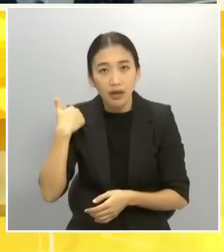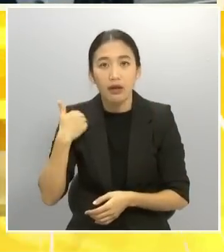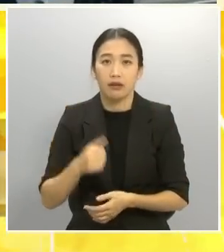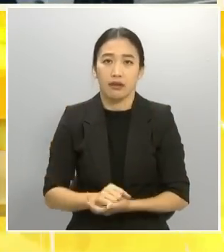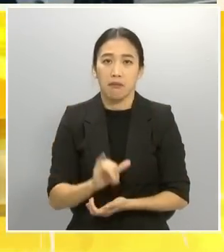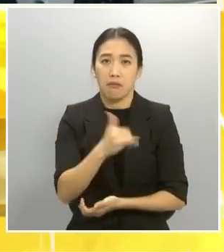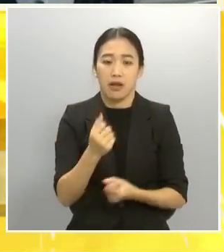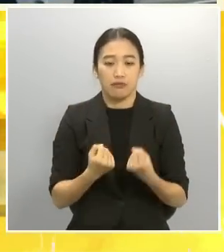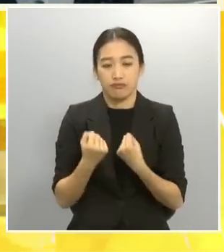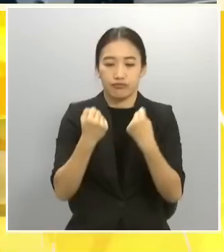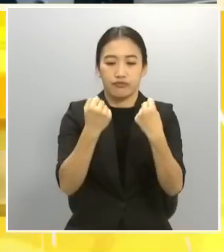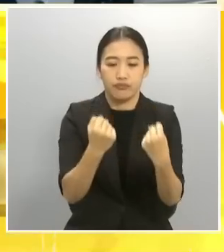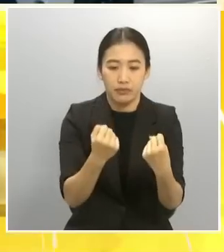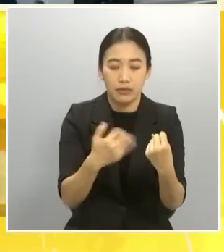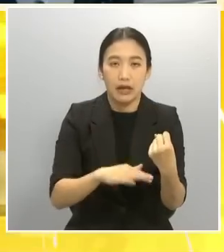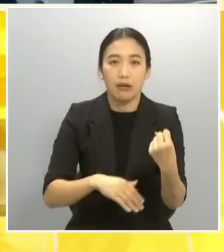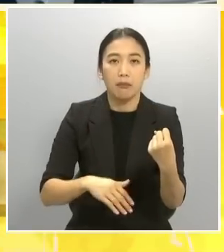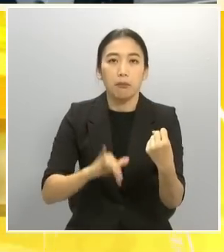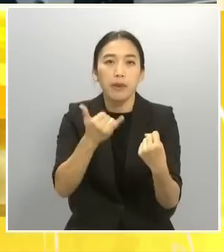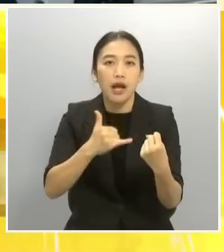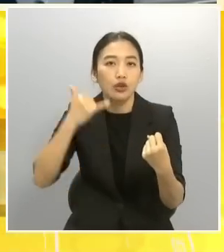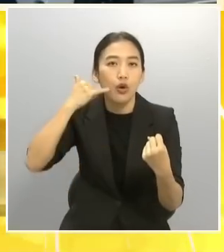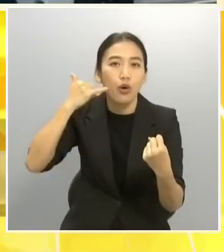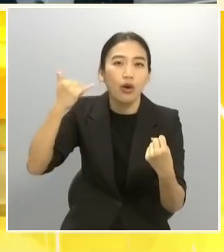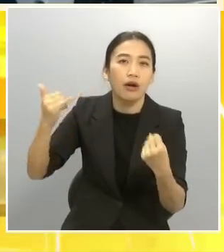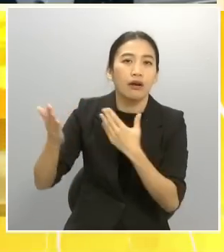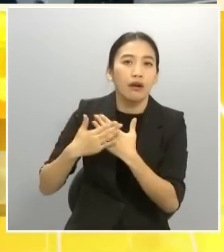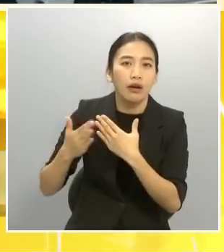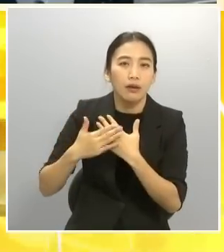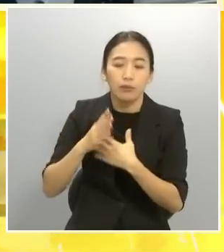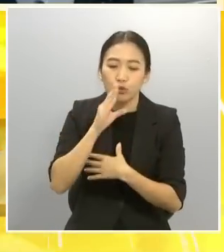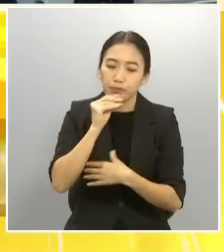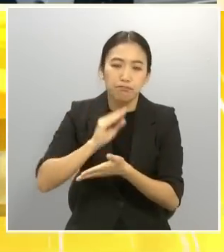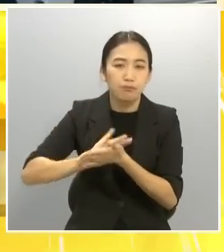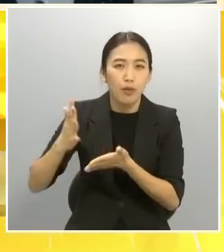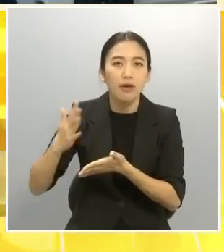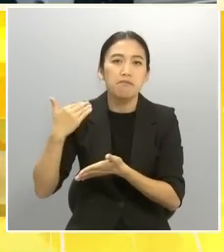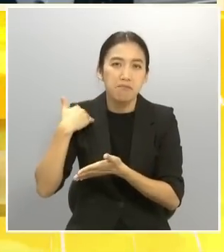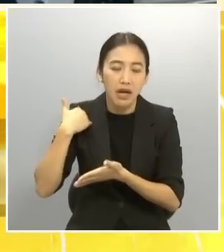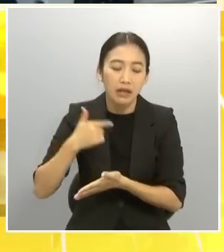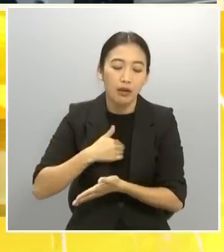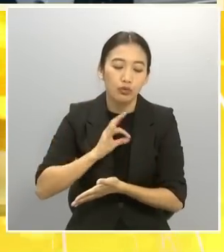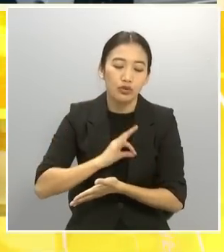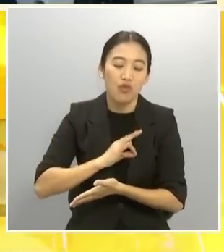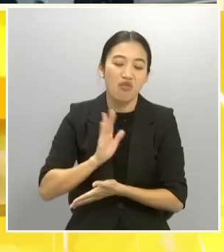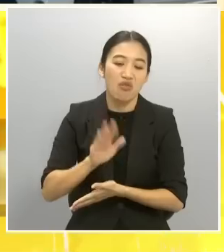ได้รับคำพูดที่ดูแบบไม่สุภาพเราก็เลยสัมผัสได้ว่าลูกค้าก็คงเจอแบบนี้เขาถึ